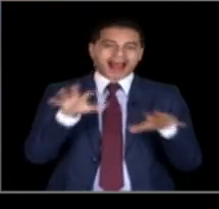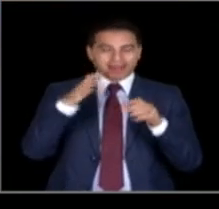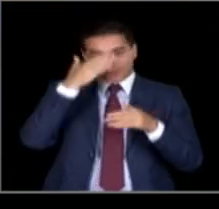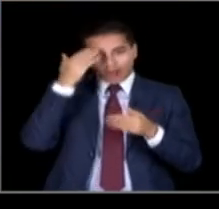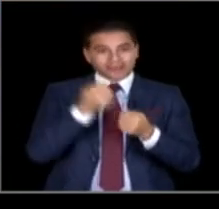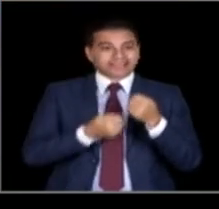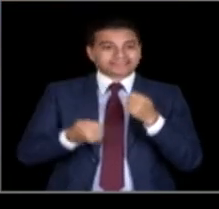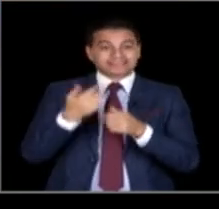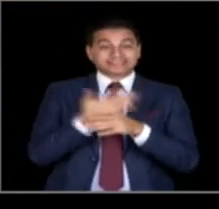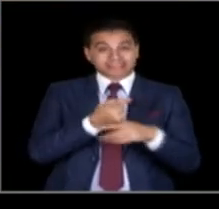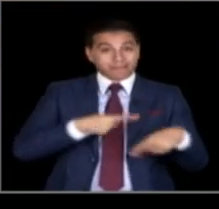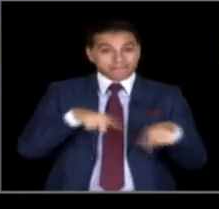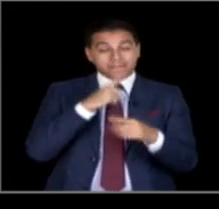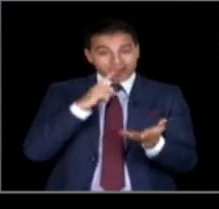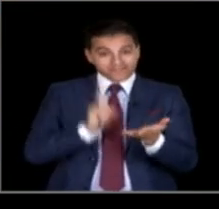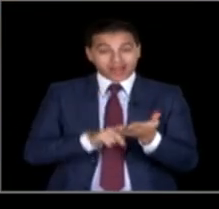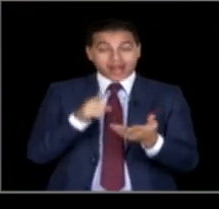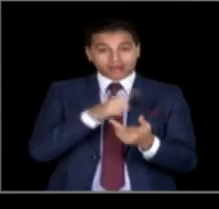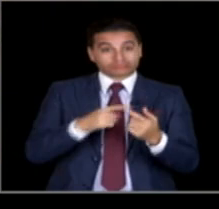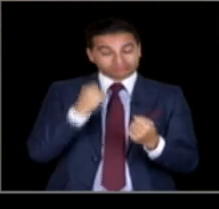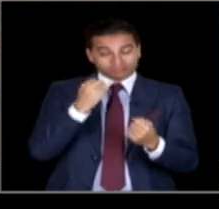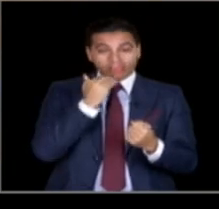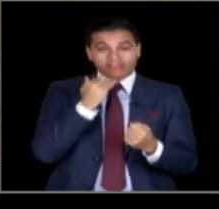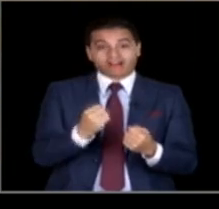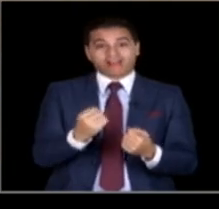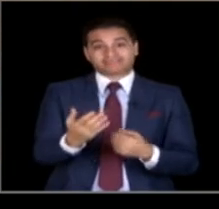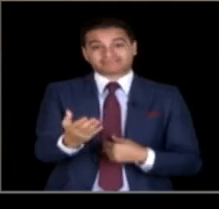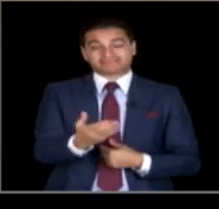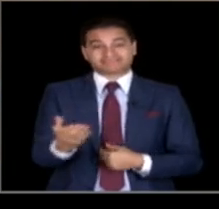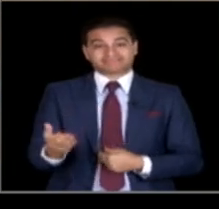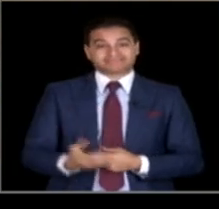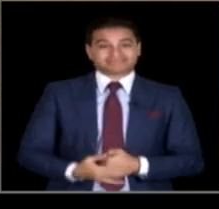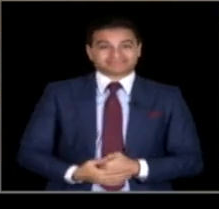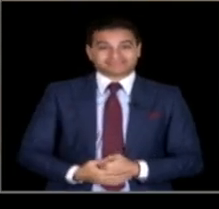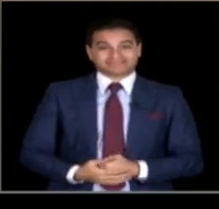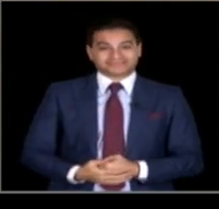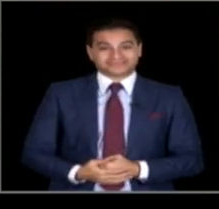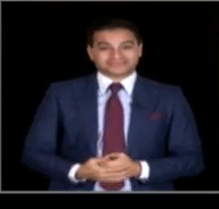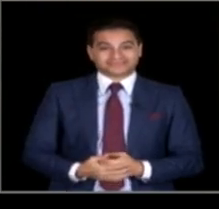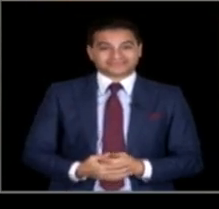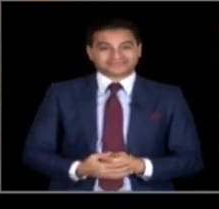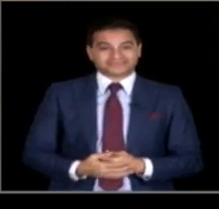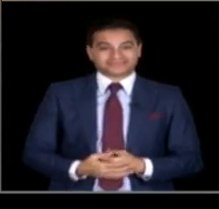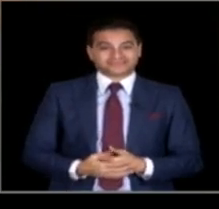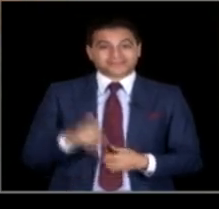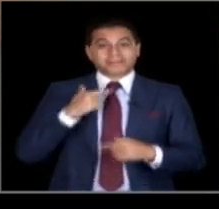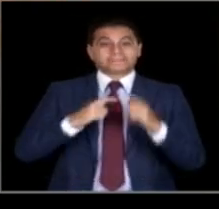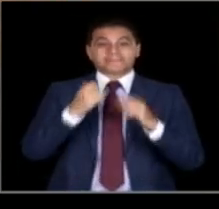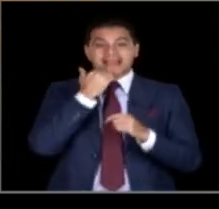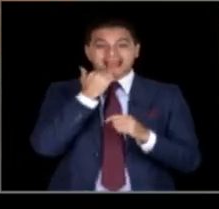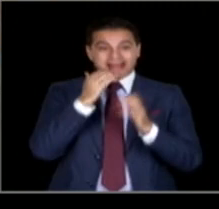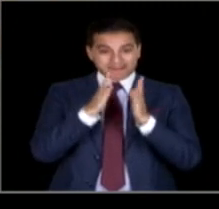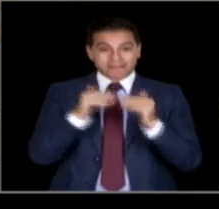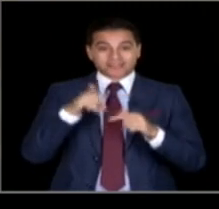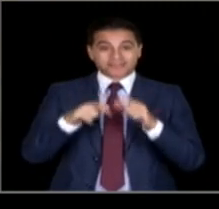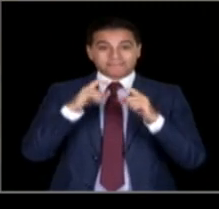كتير منهم، لأن هم فعلا جديرين بالثقة دي. البنك الأهلي المصري بنك